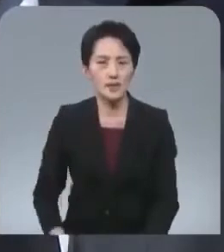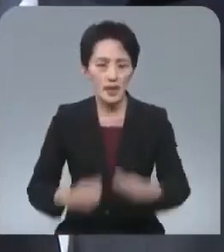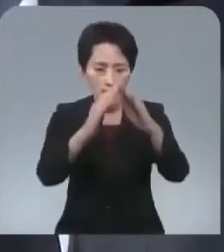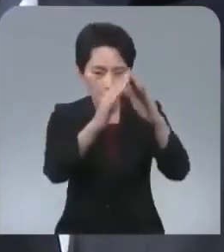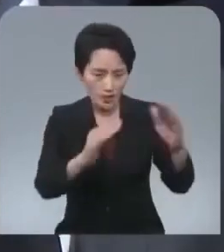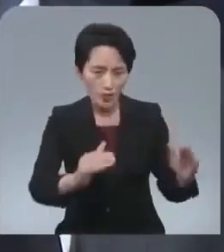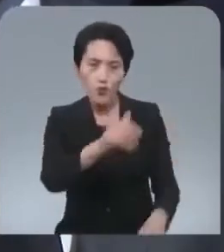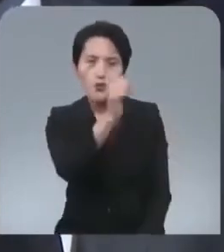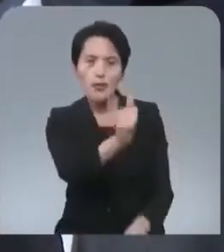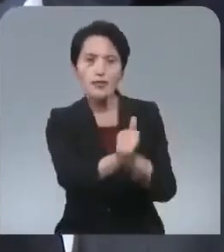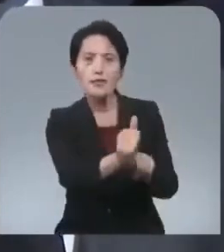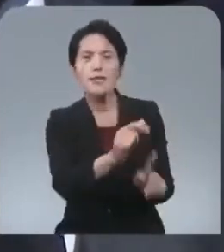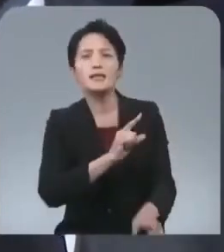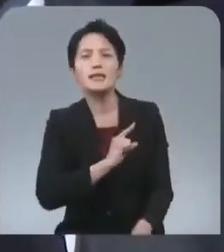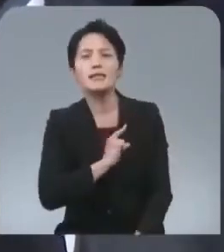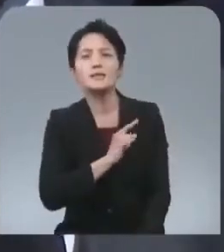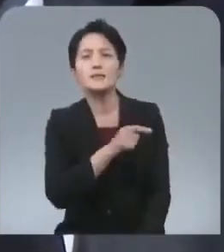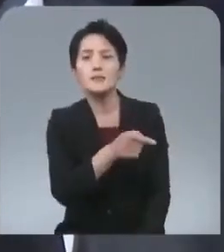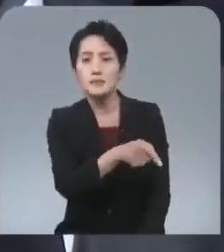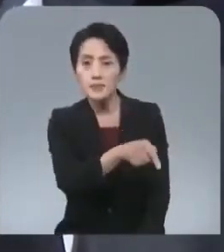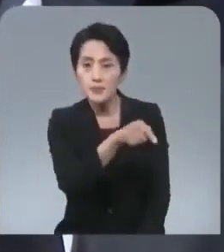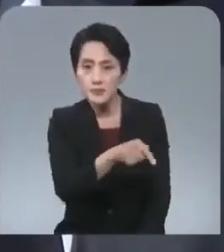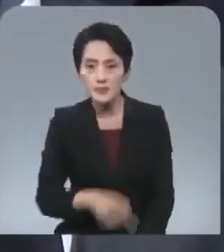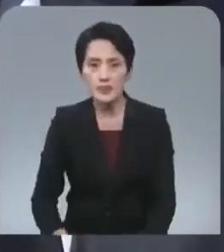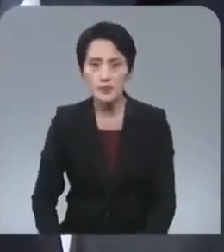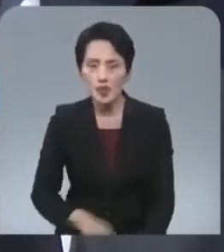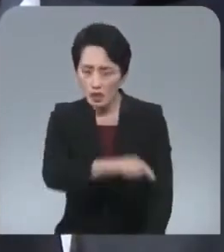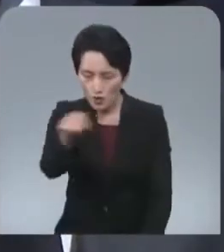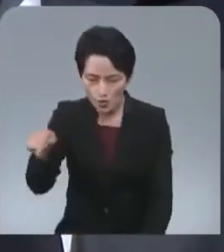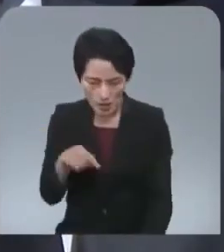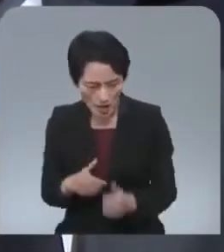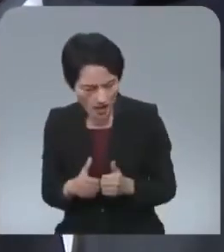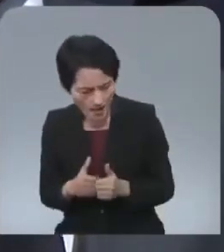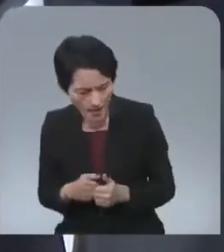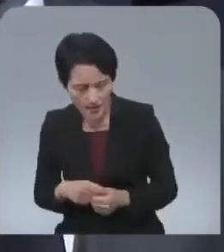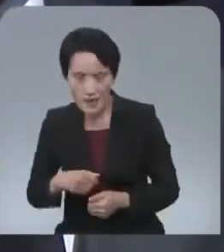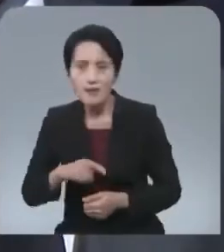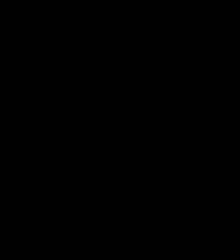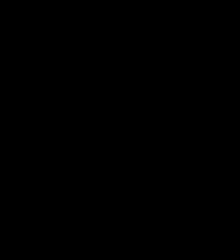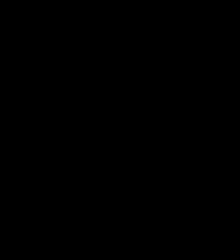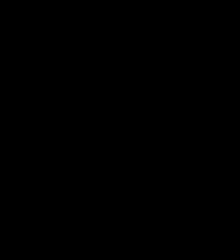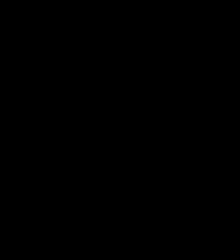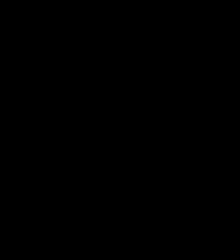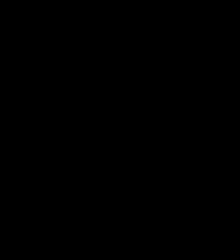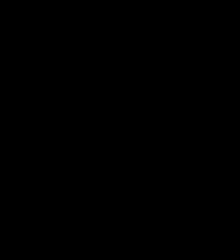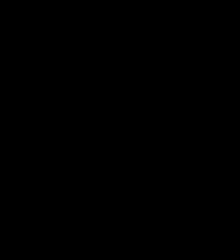전두환이라는 이름이 가지는 그 어묵함을 전혀 이해하지 못했을 겁니다.